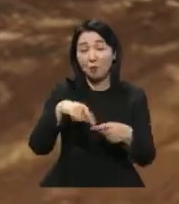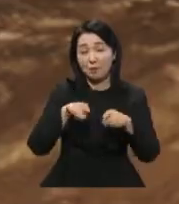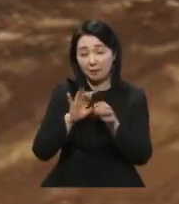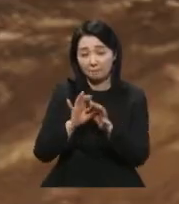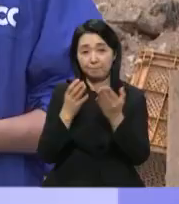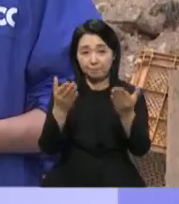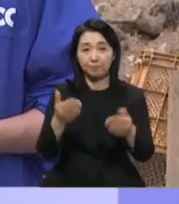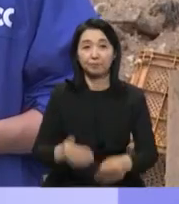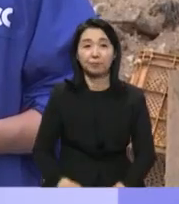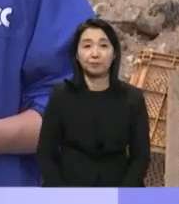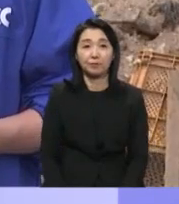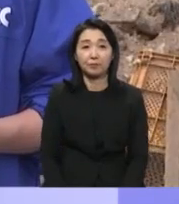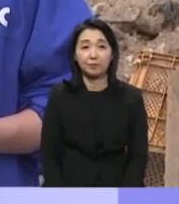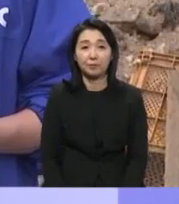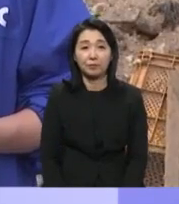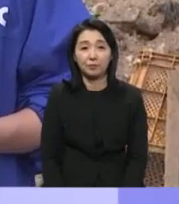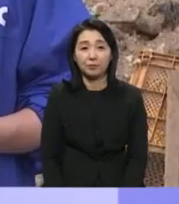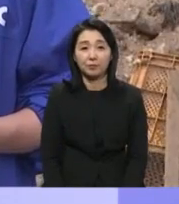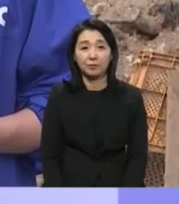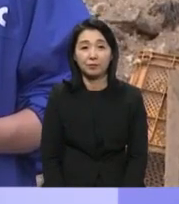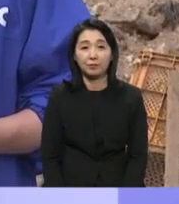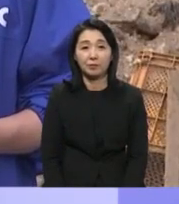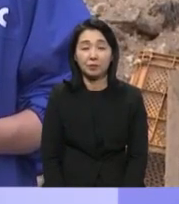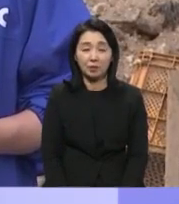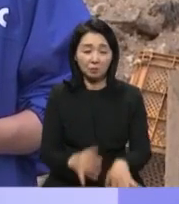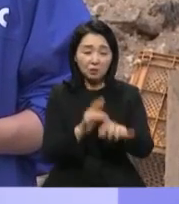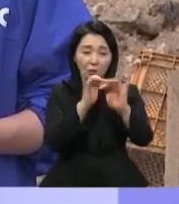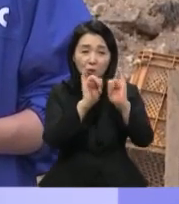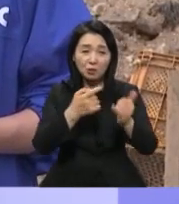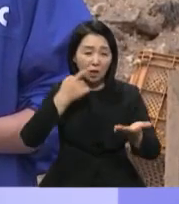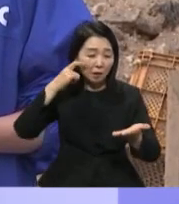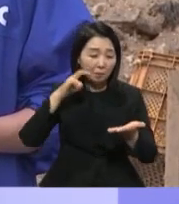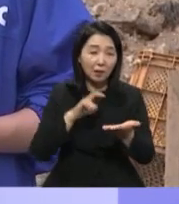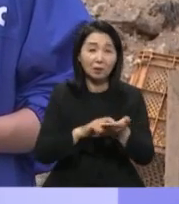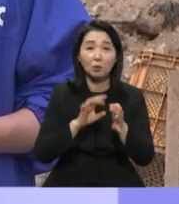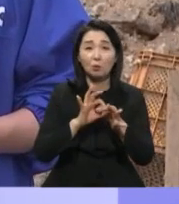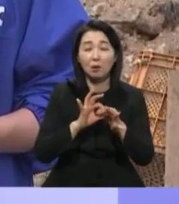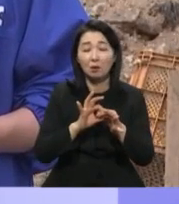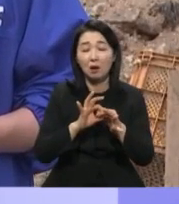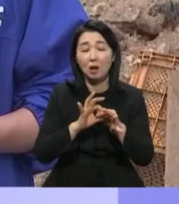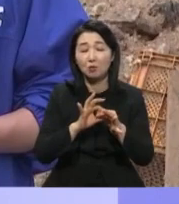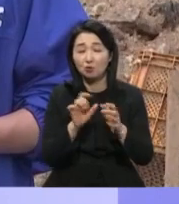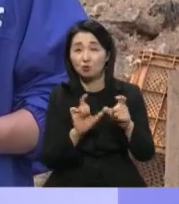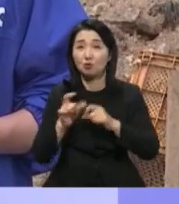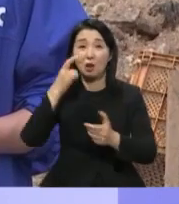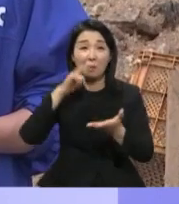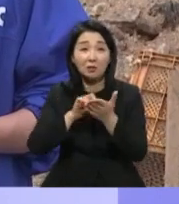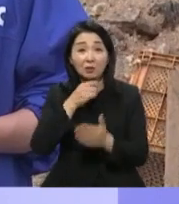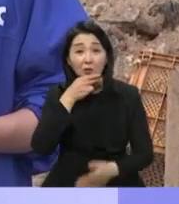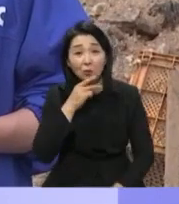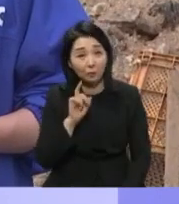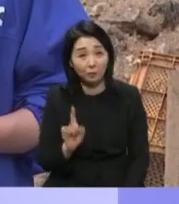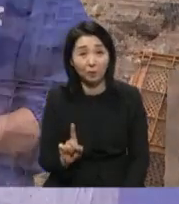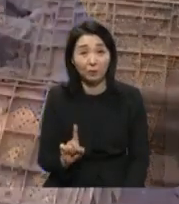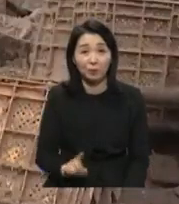기자 연결하겠습니다 아 윤기자 실종자 발견과 관련해서 들어온 속도가 있습니까